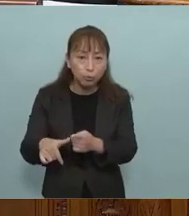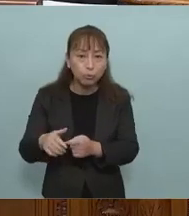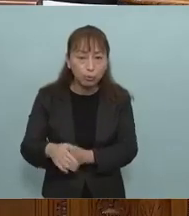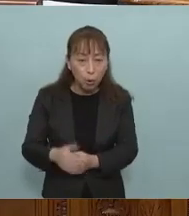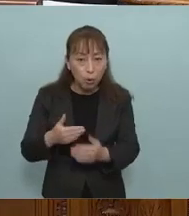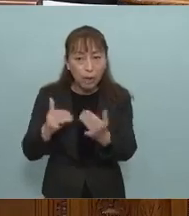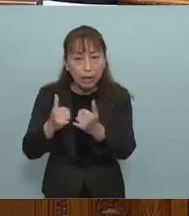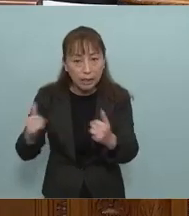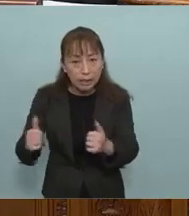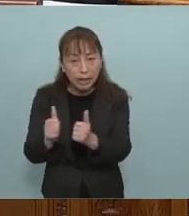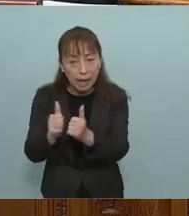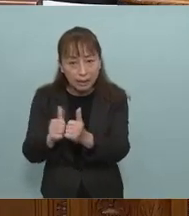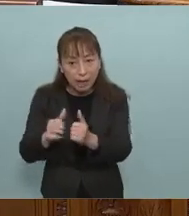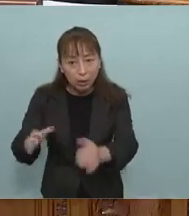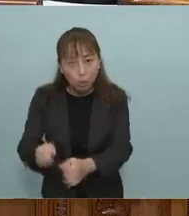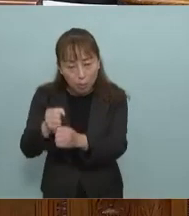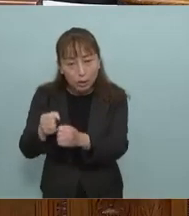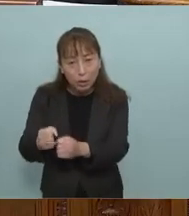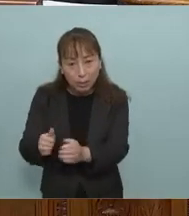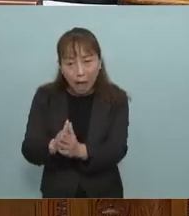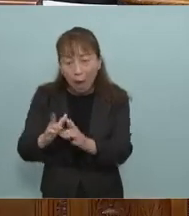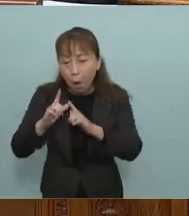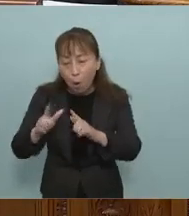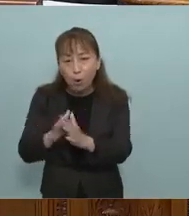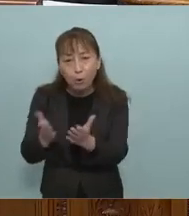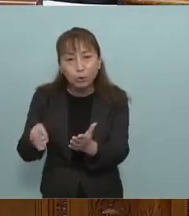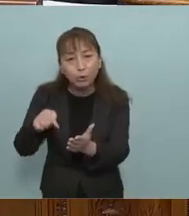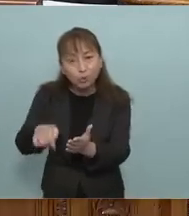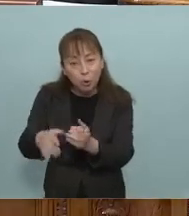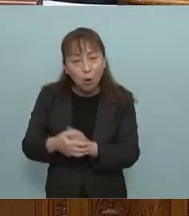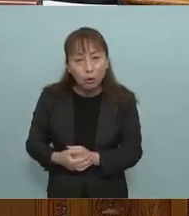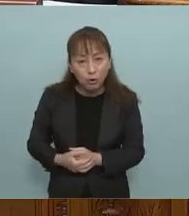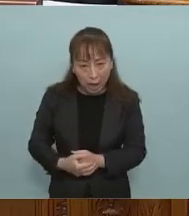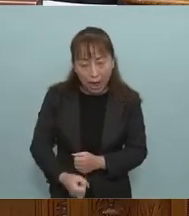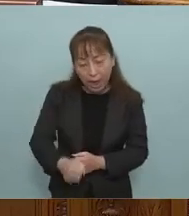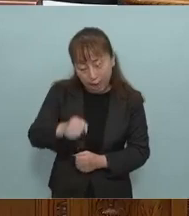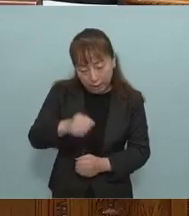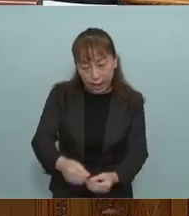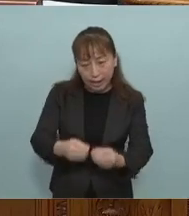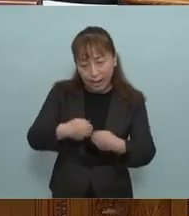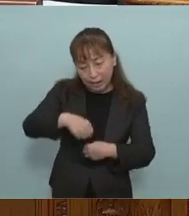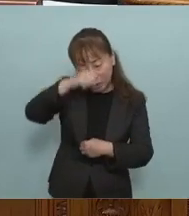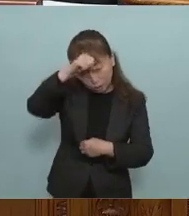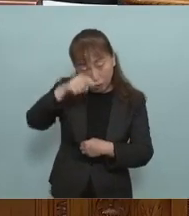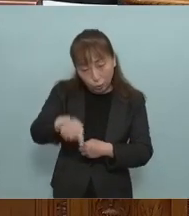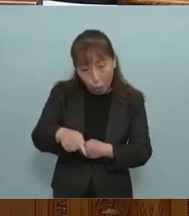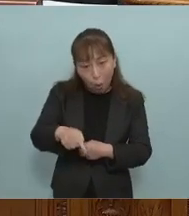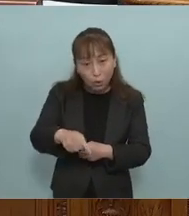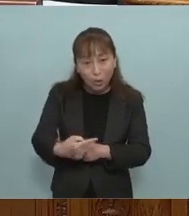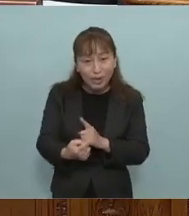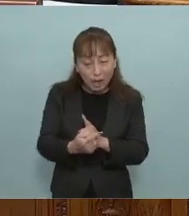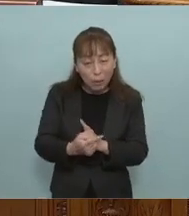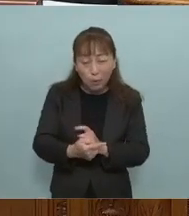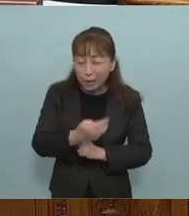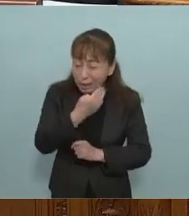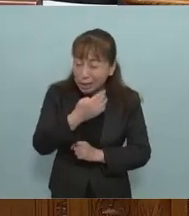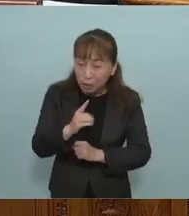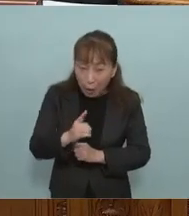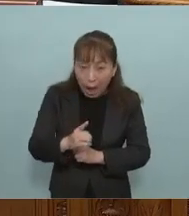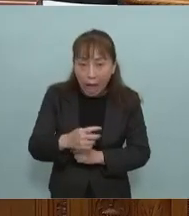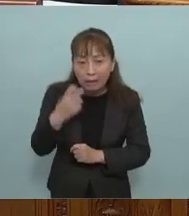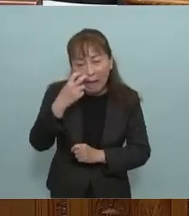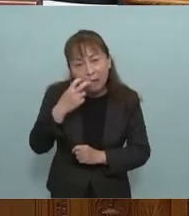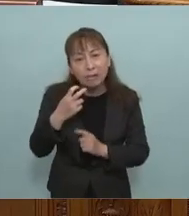取りまとめた報告書においても、感染症対応の基本は、まず検査を正確に行うことであると